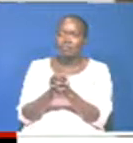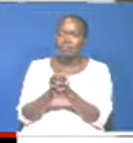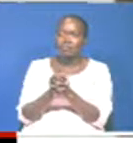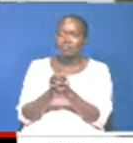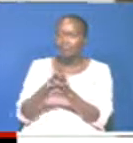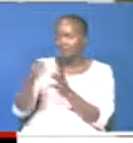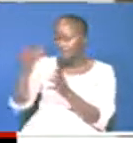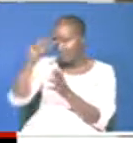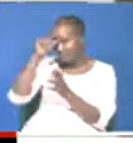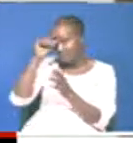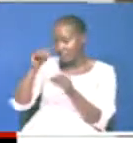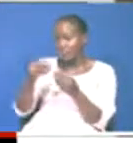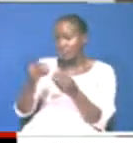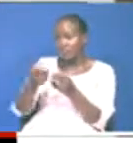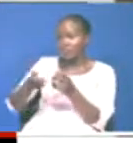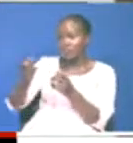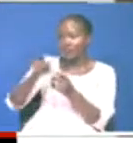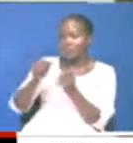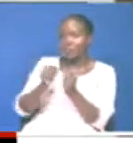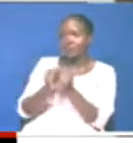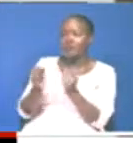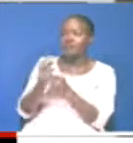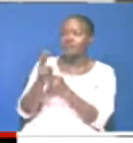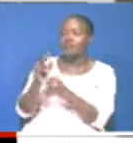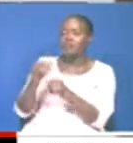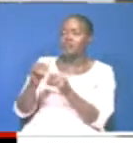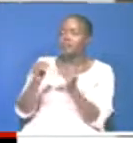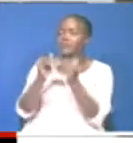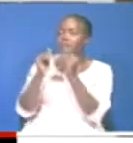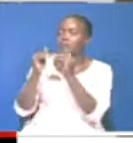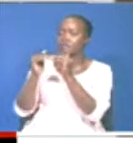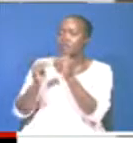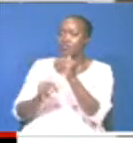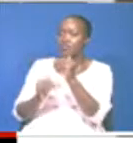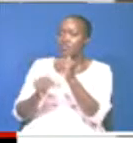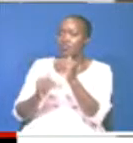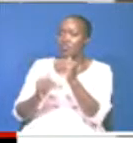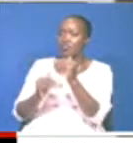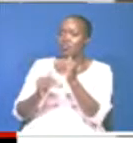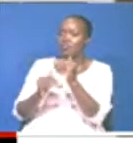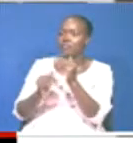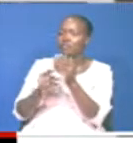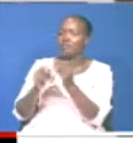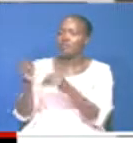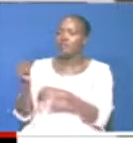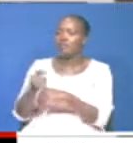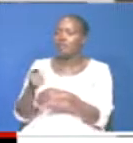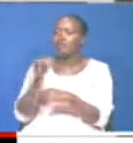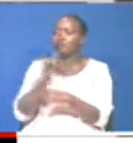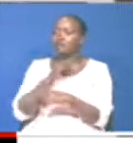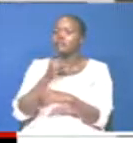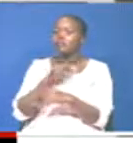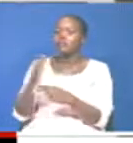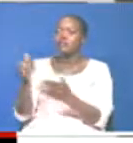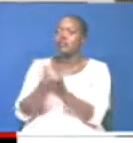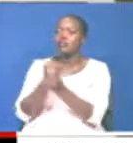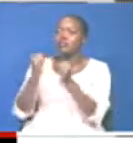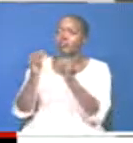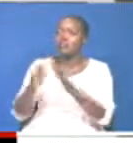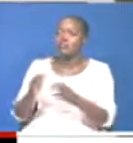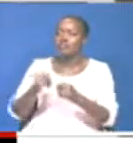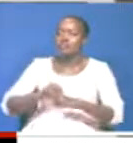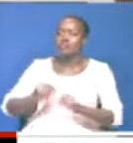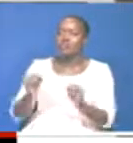Serikali imetoa nyongeza 12% katika viwango vya chini ya zaidi vya mishahara kufuatia malalamishi ya waajiri eti hawana uwezo wa